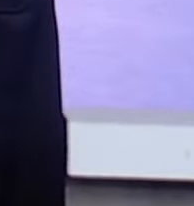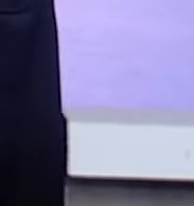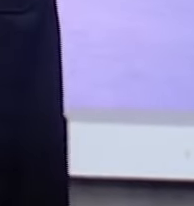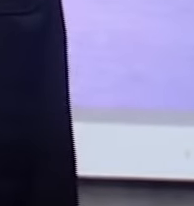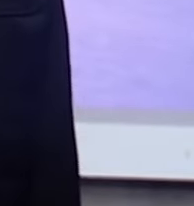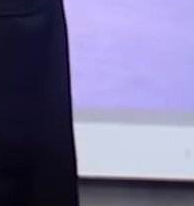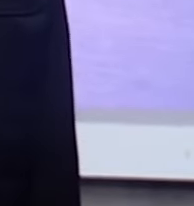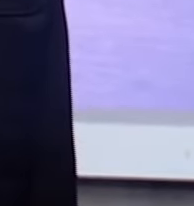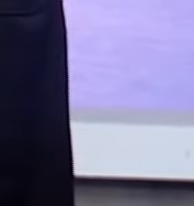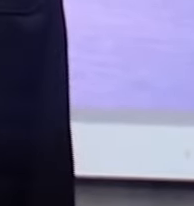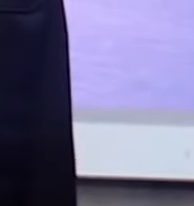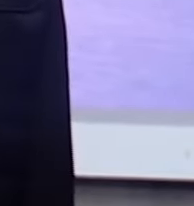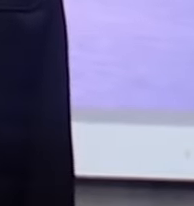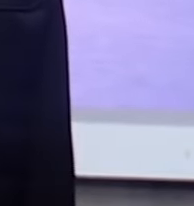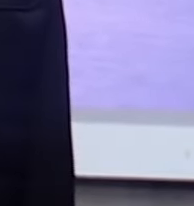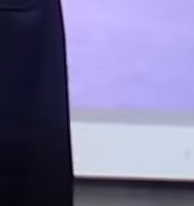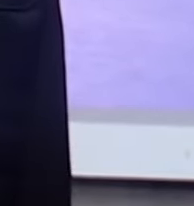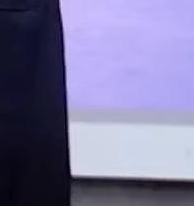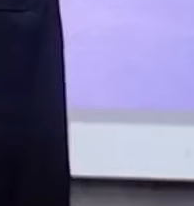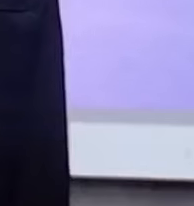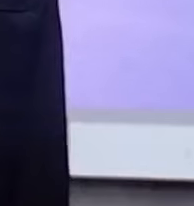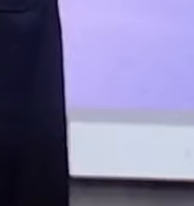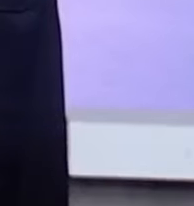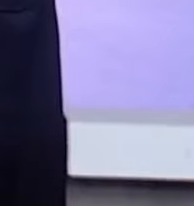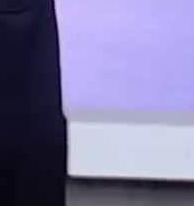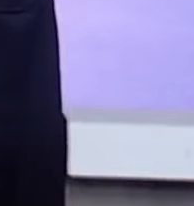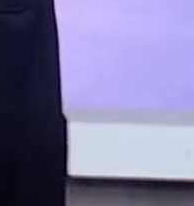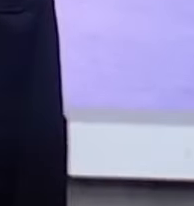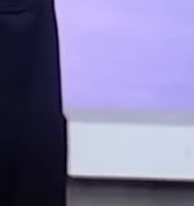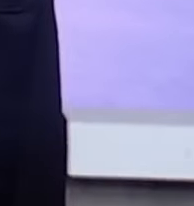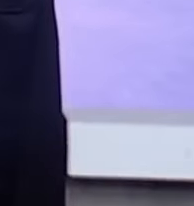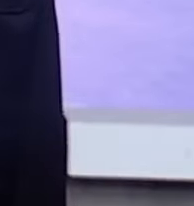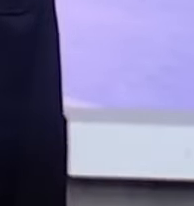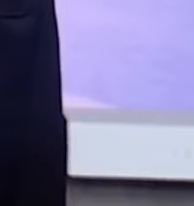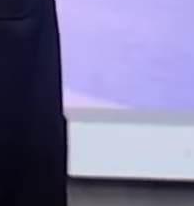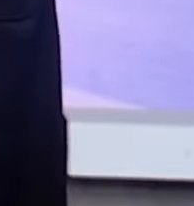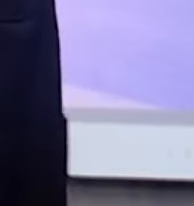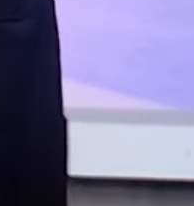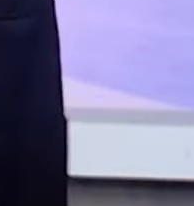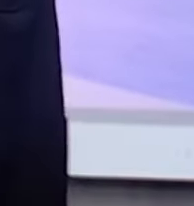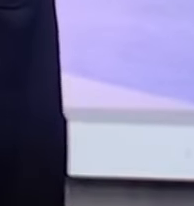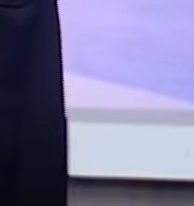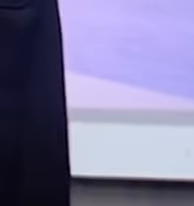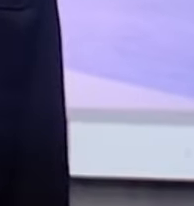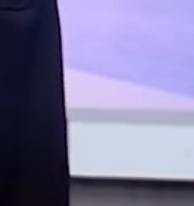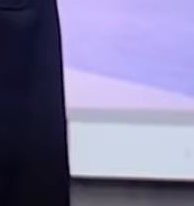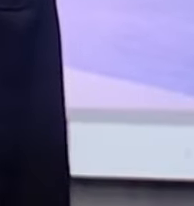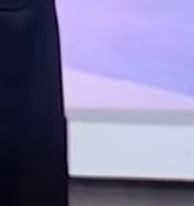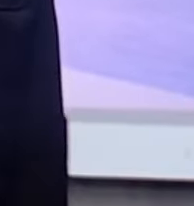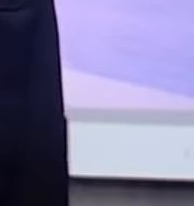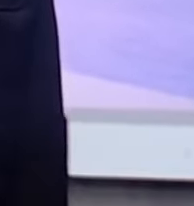tayong maging saksi. Mag-subscribe sa GMA Integrated News sa YouTube at para sa mga kapuso abroad,